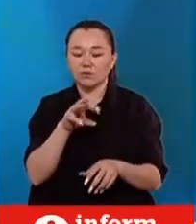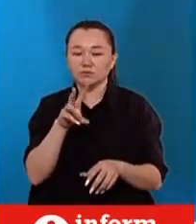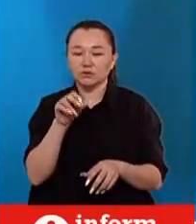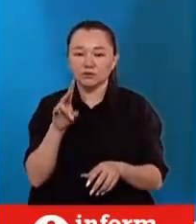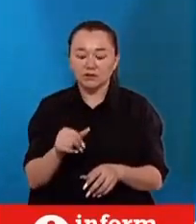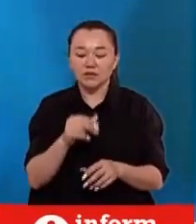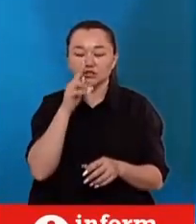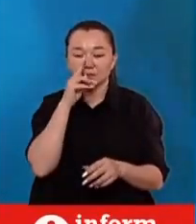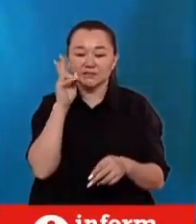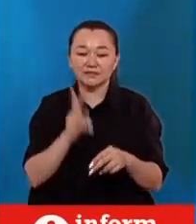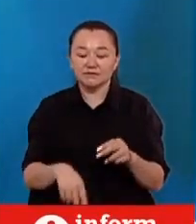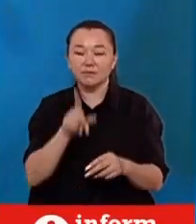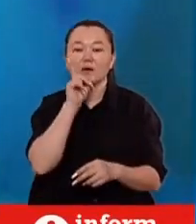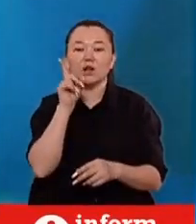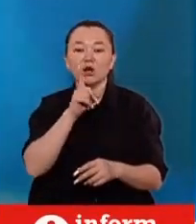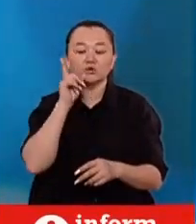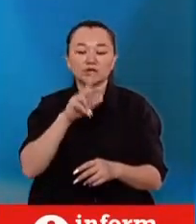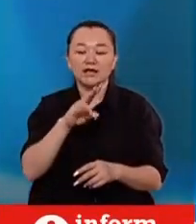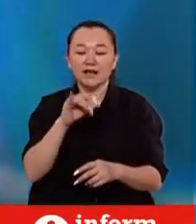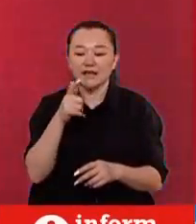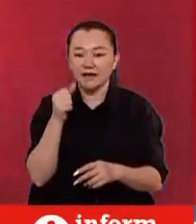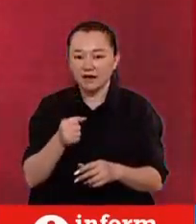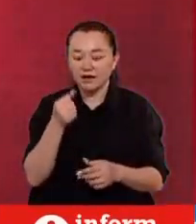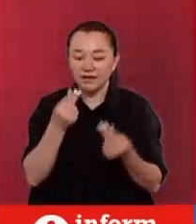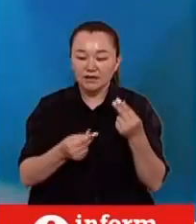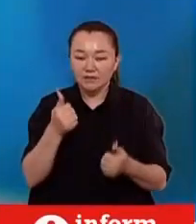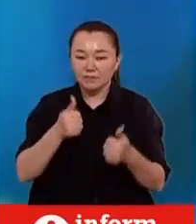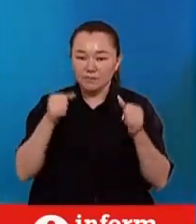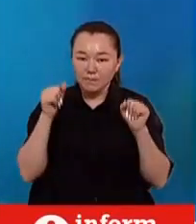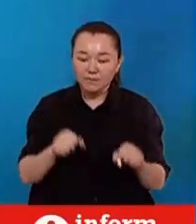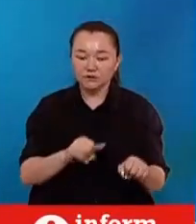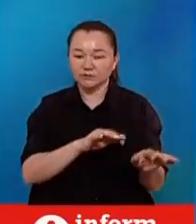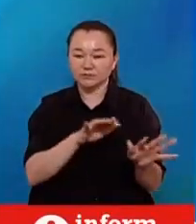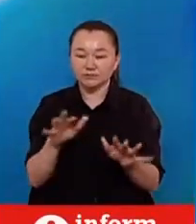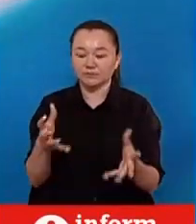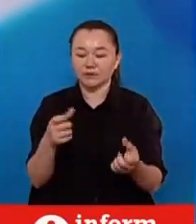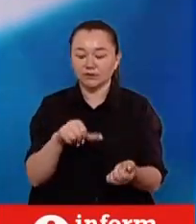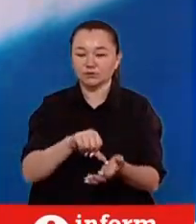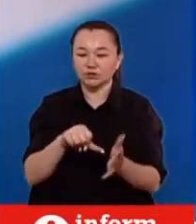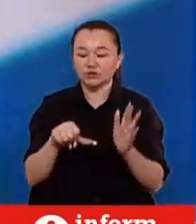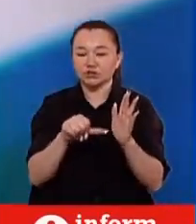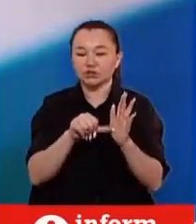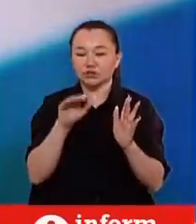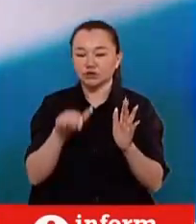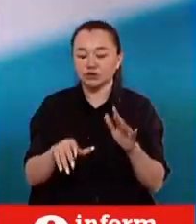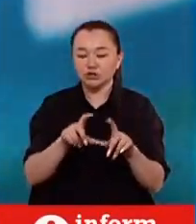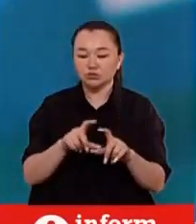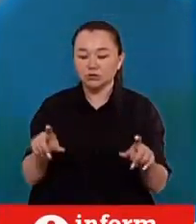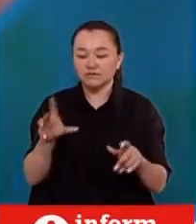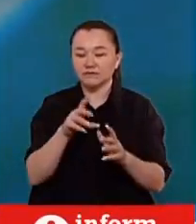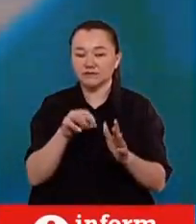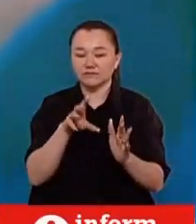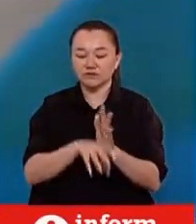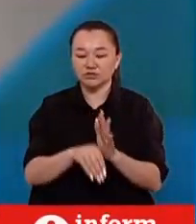В Шымкенте завершилась молодежная лига. В масштабных соревнованиях приняли участие более 6 тысяч школьников. Они вошли